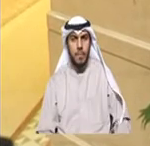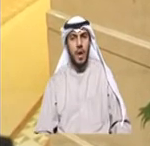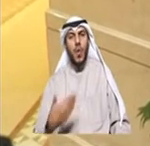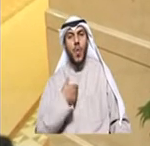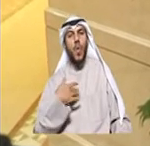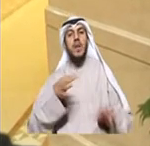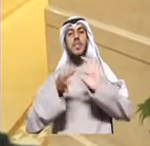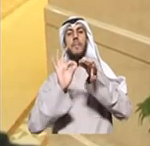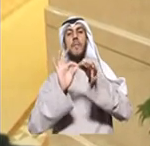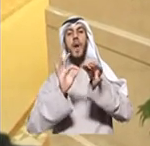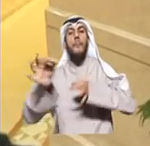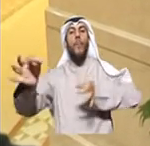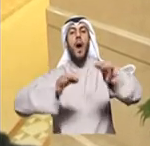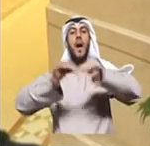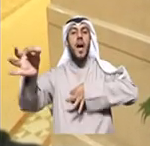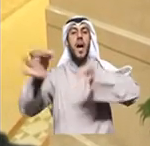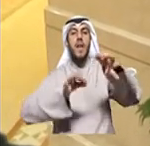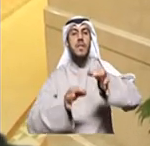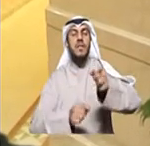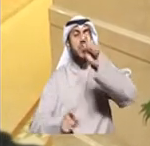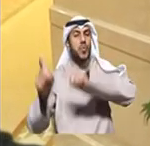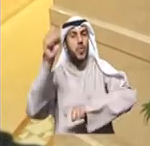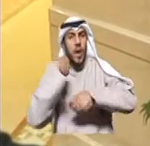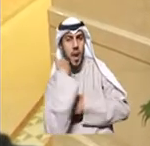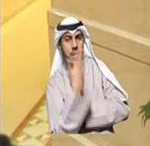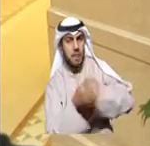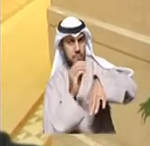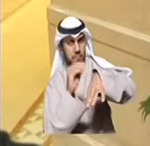الحقيقة آراءنا في هذا الجانب، كانت